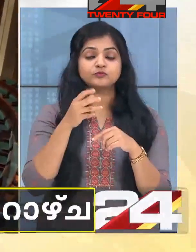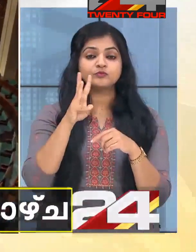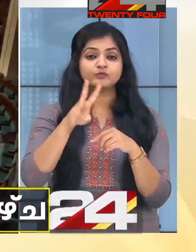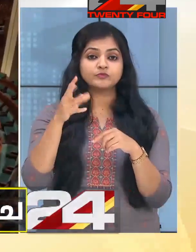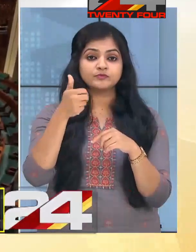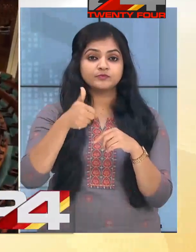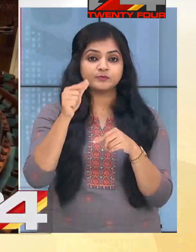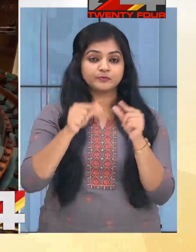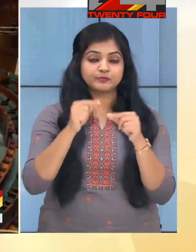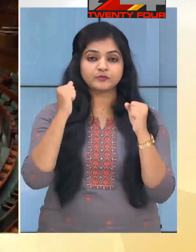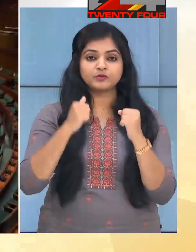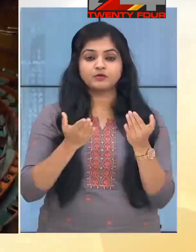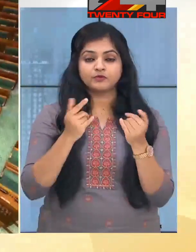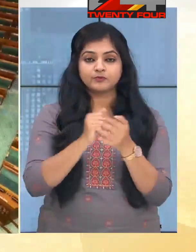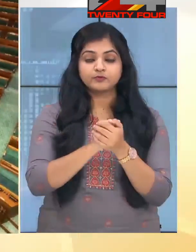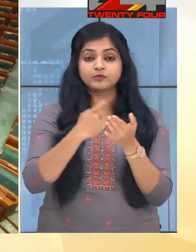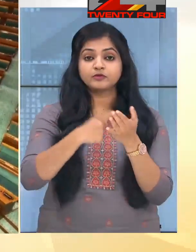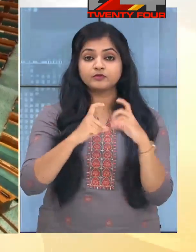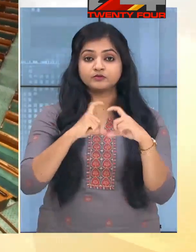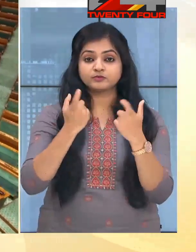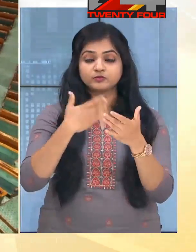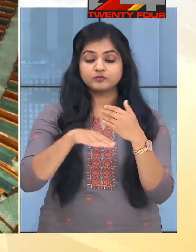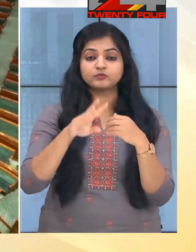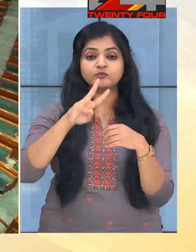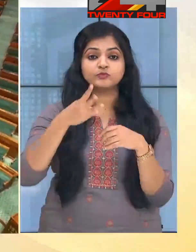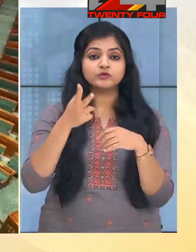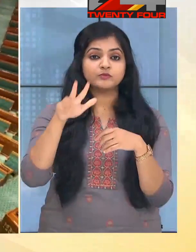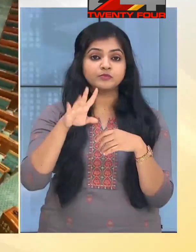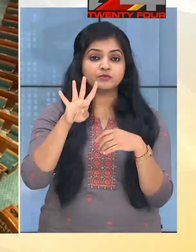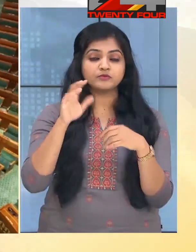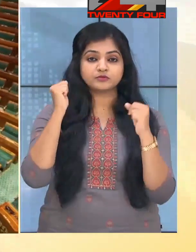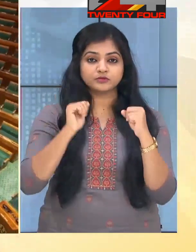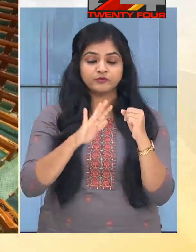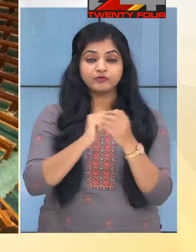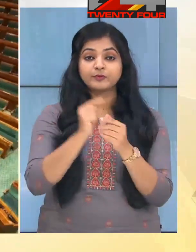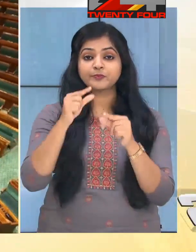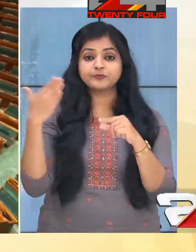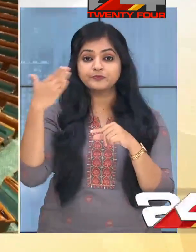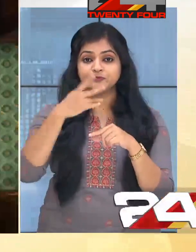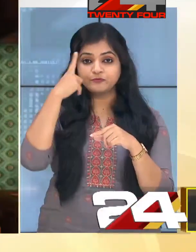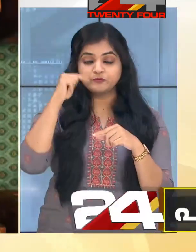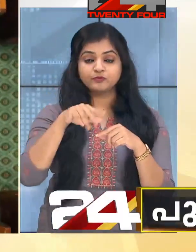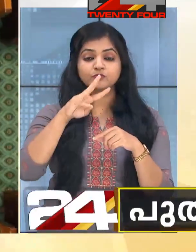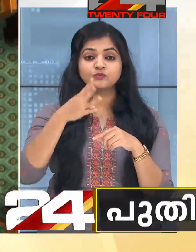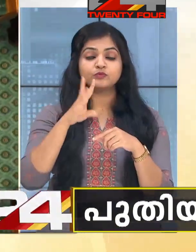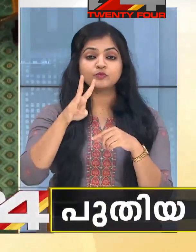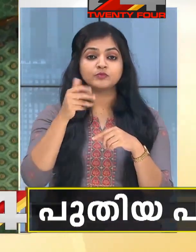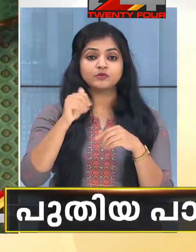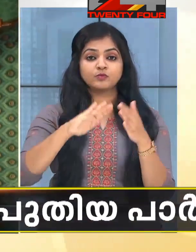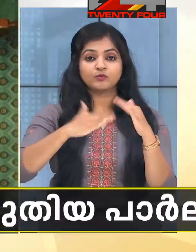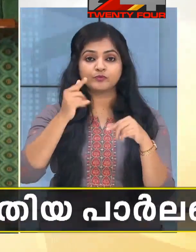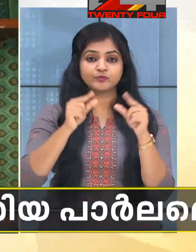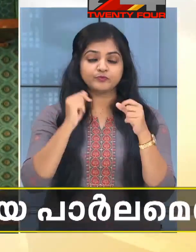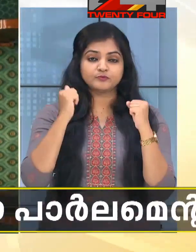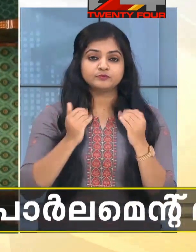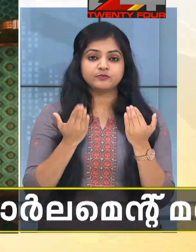സാധിക്കുകയും ചെയ്യും. രാജ്യസഭയിൽ 384 സീറ്റുകളാണ് ഉള്ളത്. ഇവിടെയുള്ള സന്ദർശക ഗാലറിയിൽ ഏതാണ്ട് 336-ലധികം പേർക്ക്